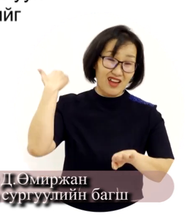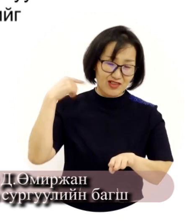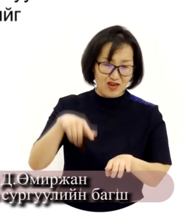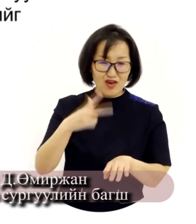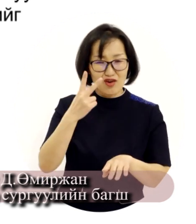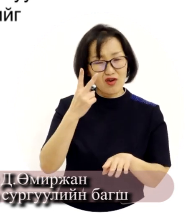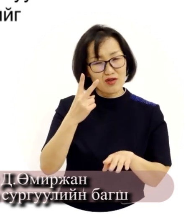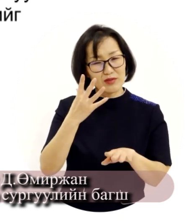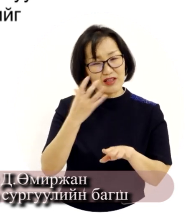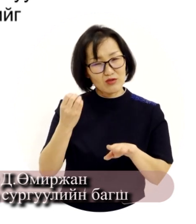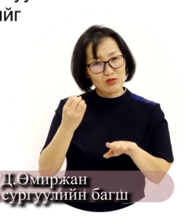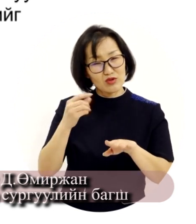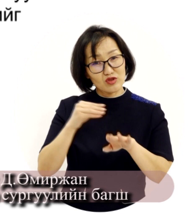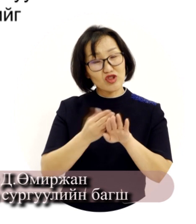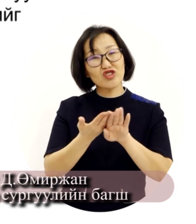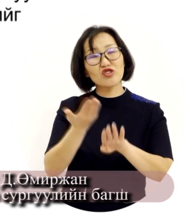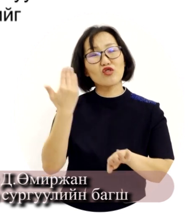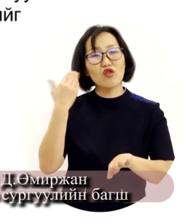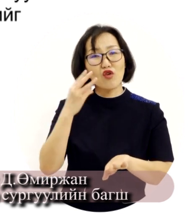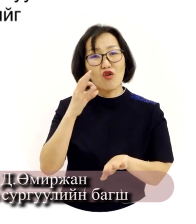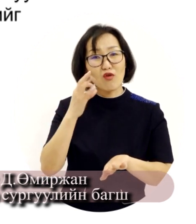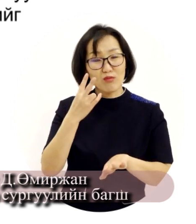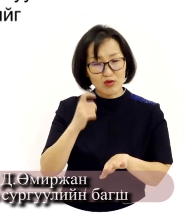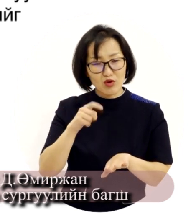азамат тұқымдасына жатады. Тасты